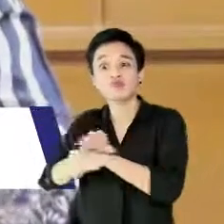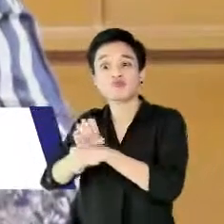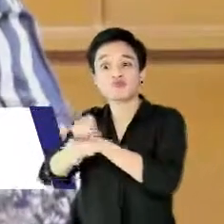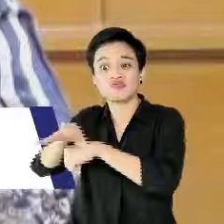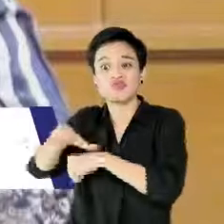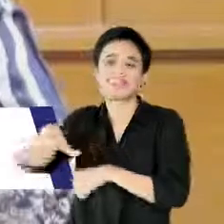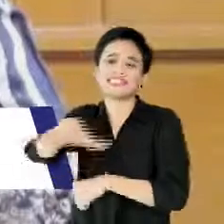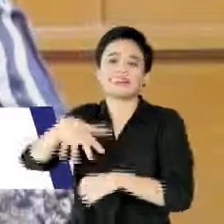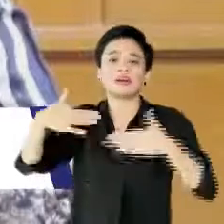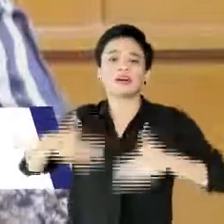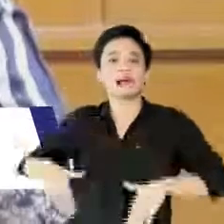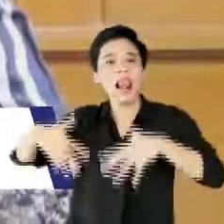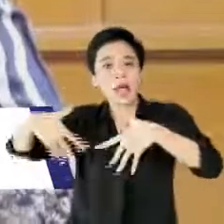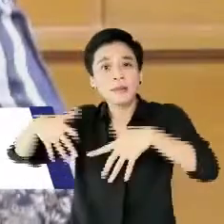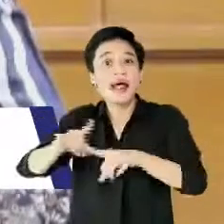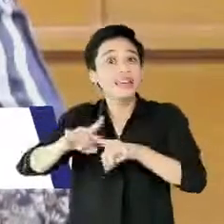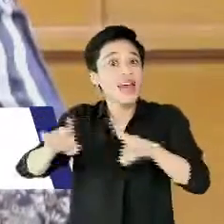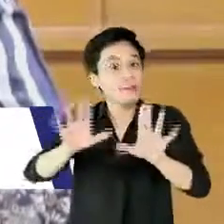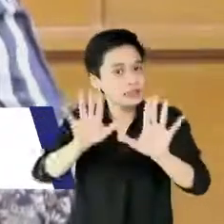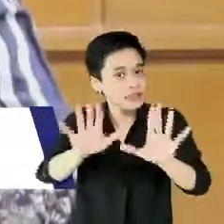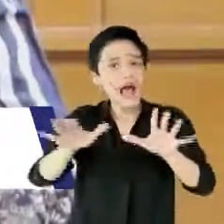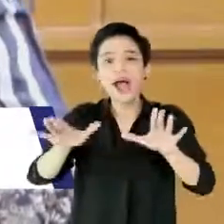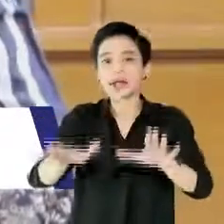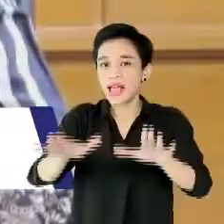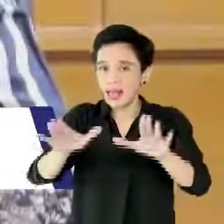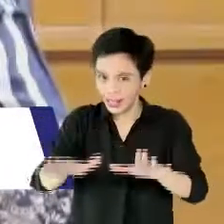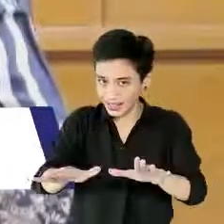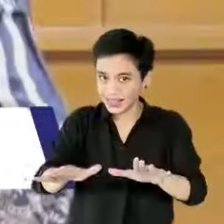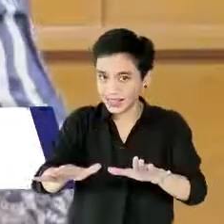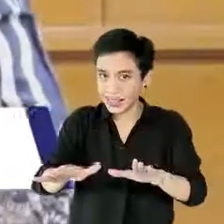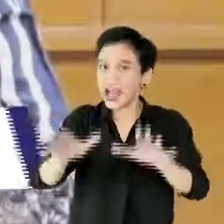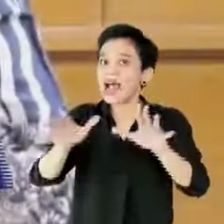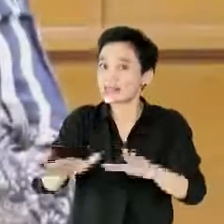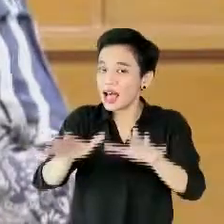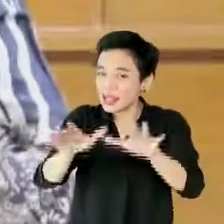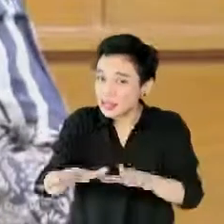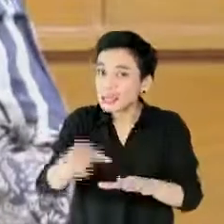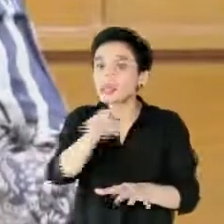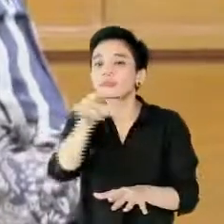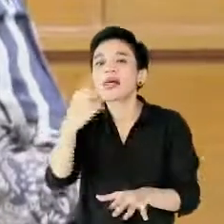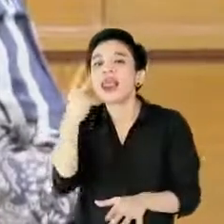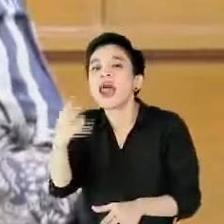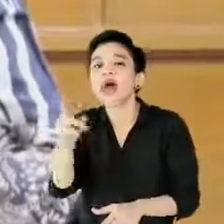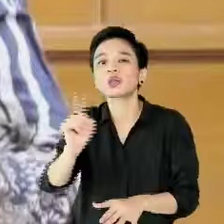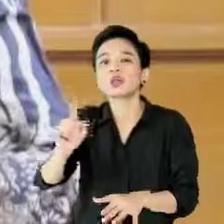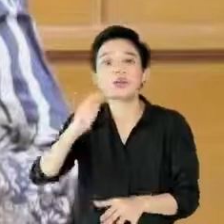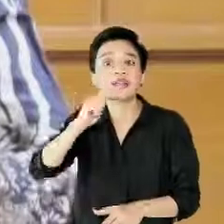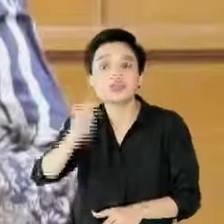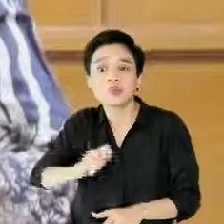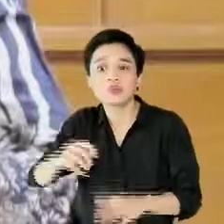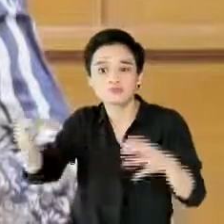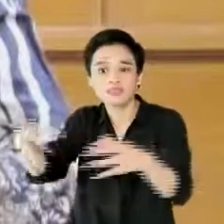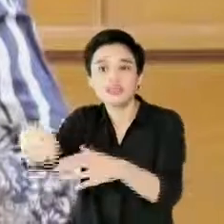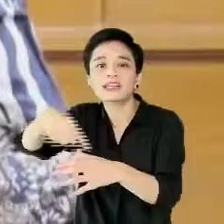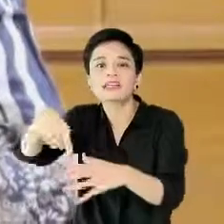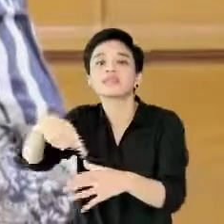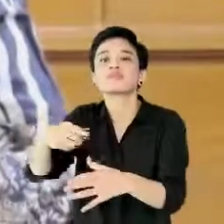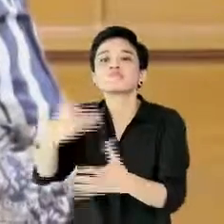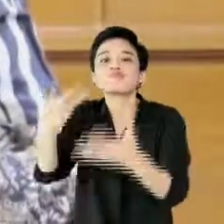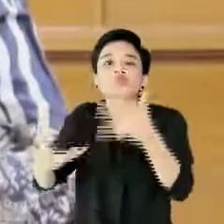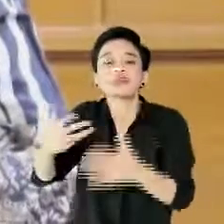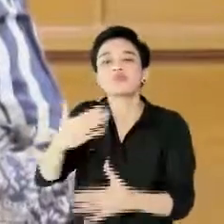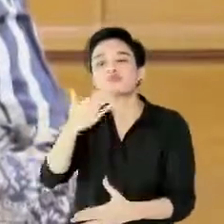19 Tapi tolong hati-hati pahami Betul apa yang menjadi nyakit yang sudah bawaan dari